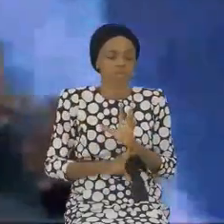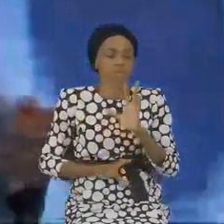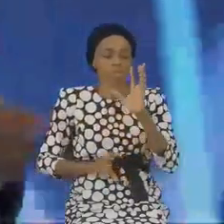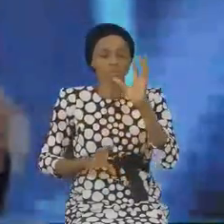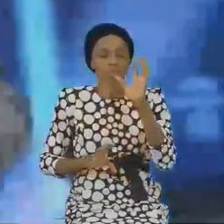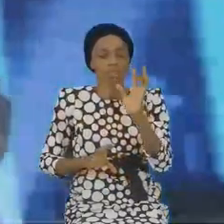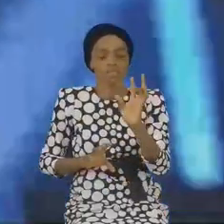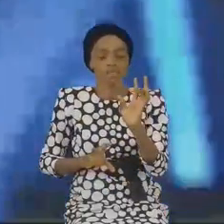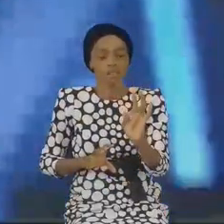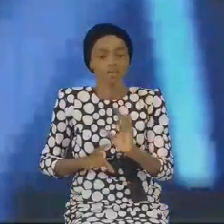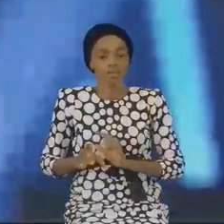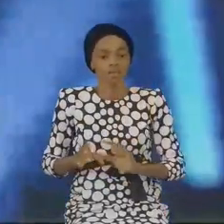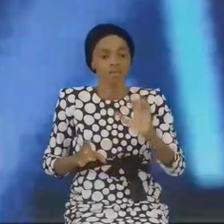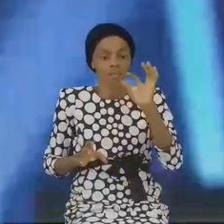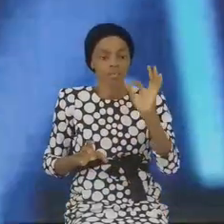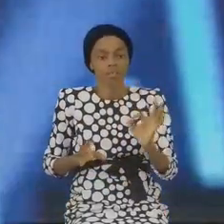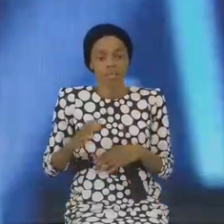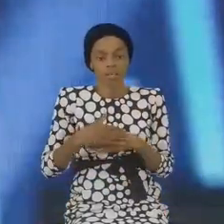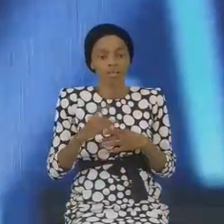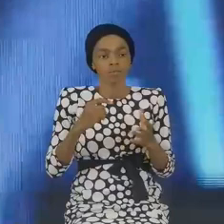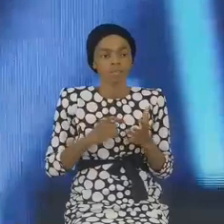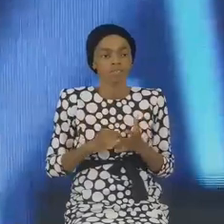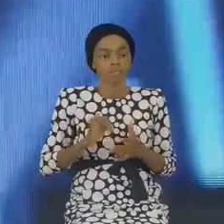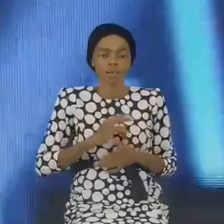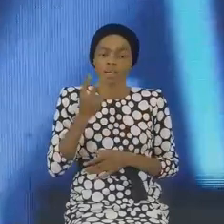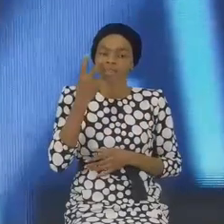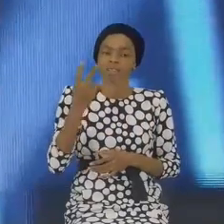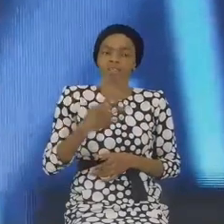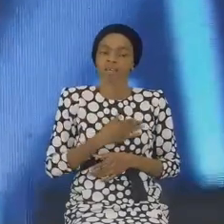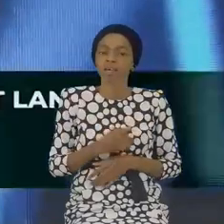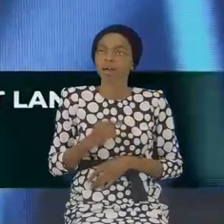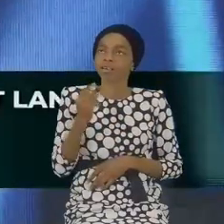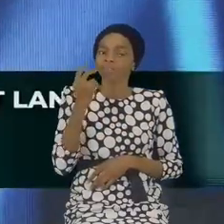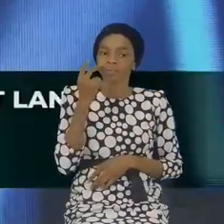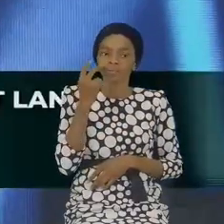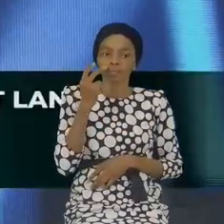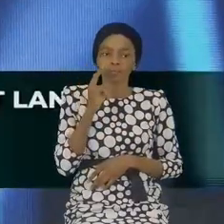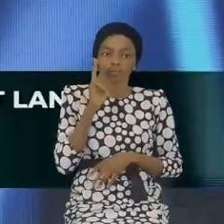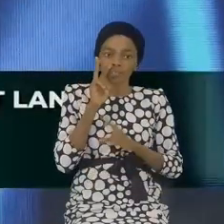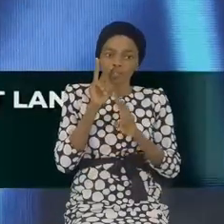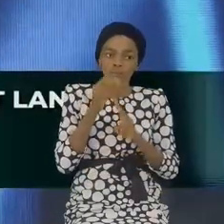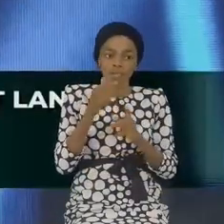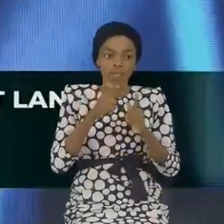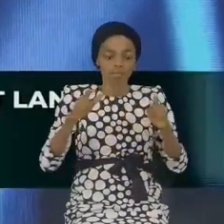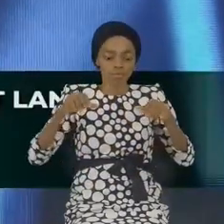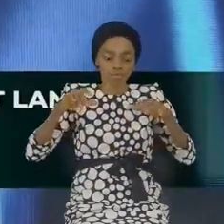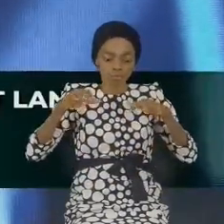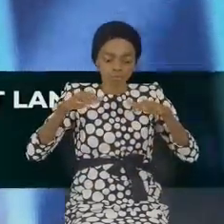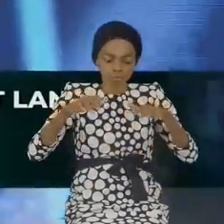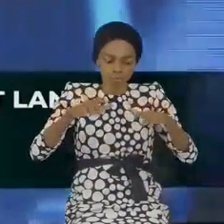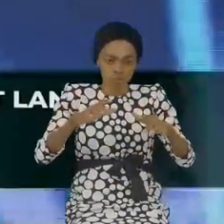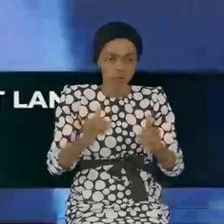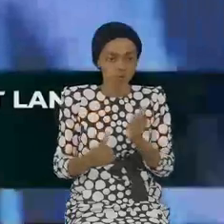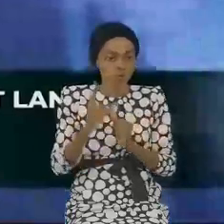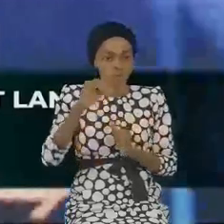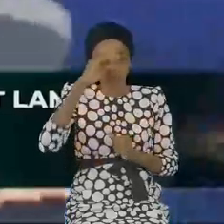9. Après cela, je regardais et voici, il y avait une grande foule que personne ne pouvait compter, de